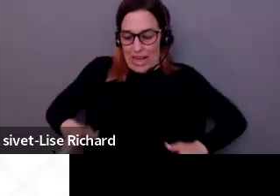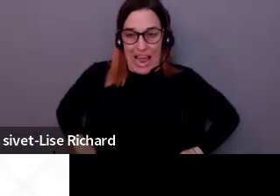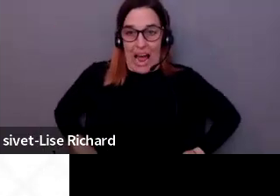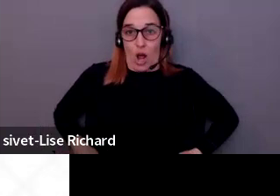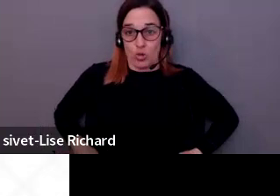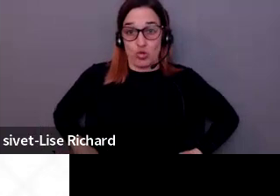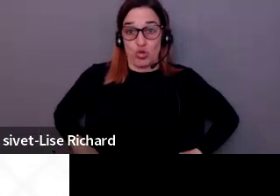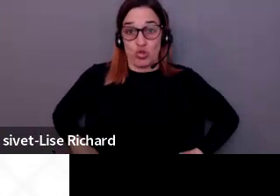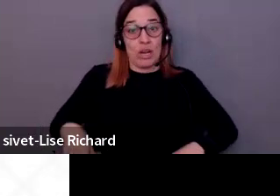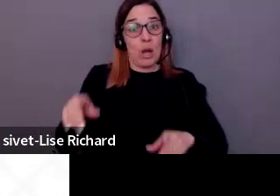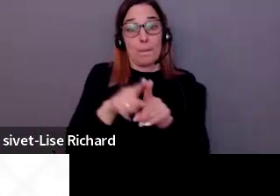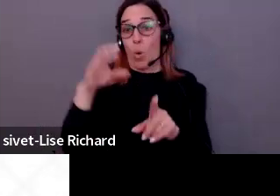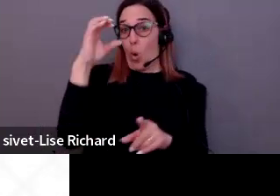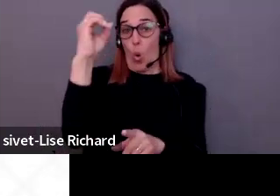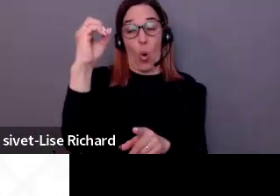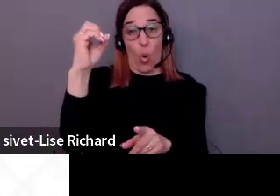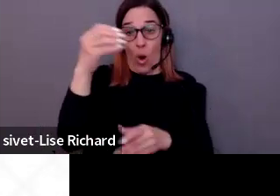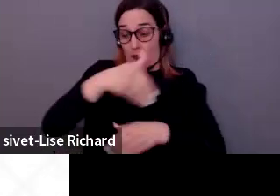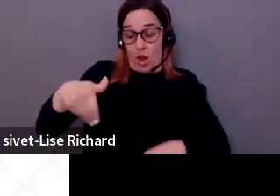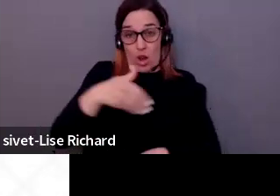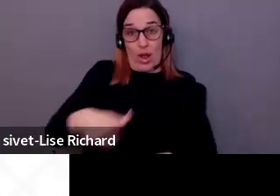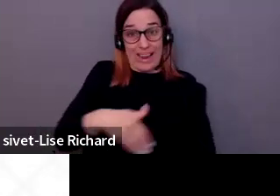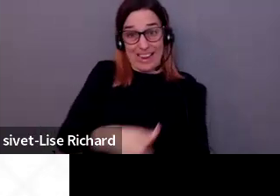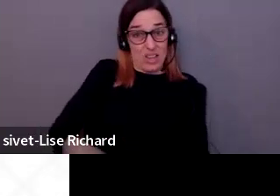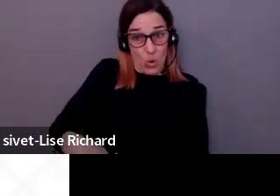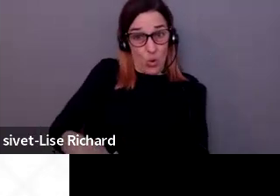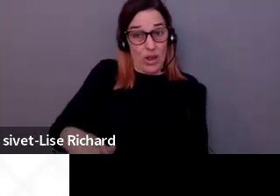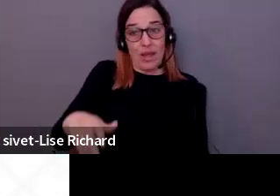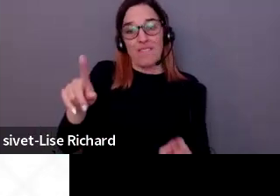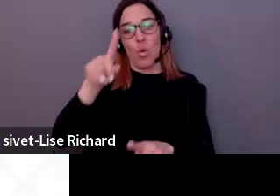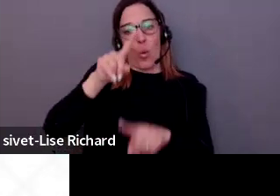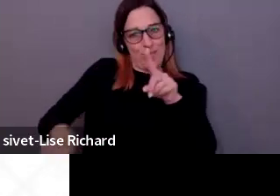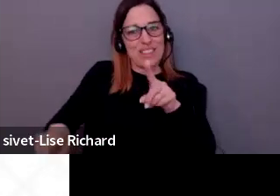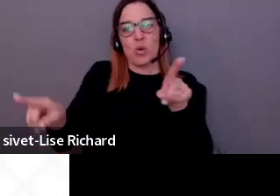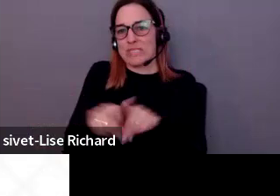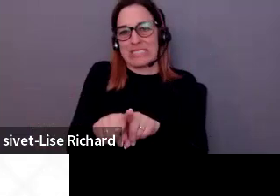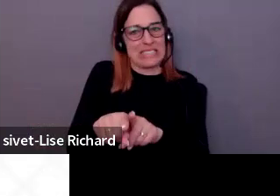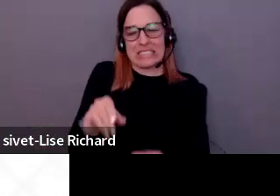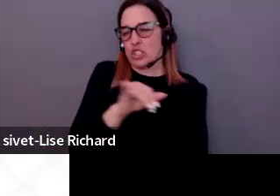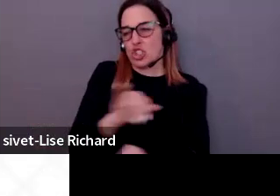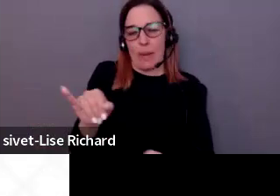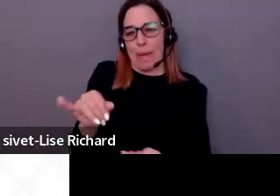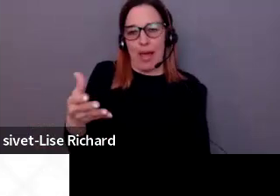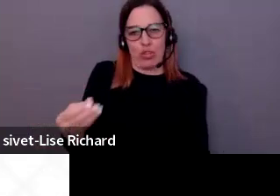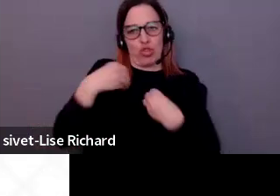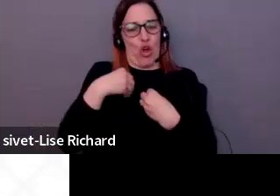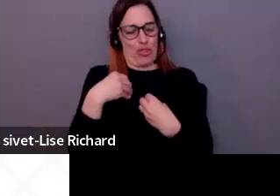hanches. Pour notre silhouette en haut, la rayure horizontale, elle est à éviter. Ça ne vient jamais avantager notre